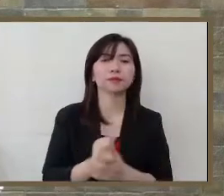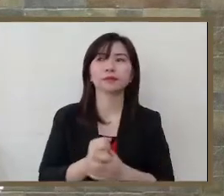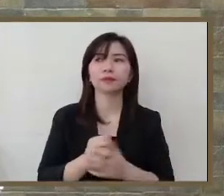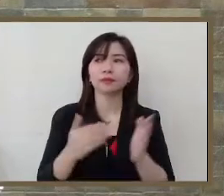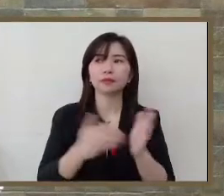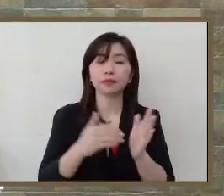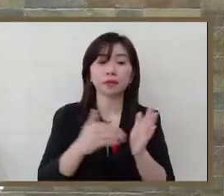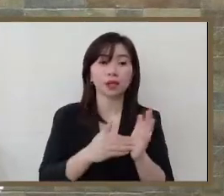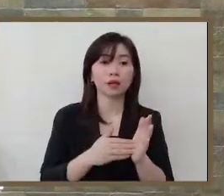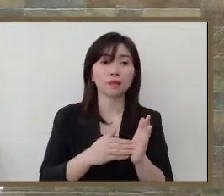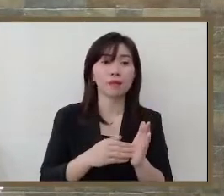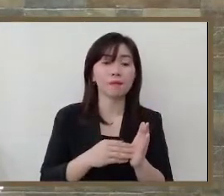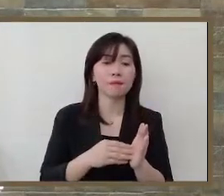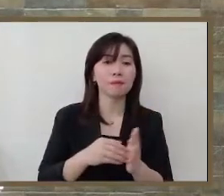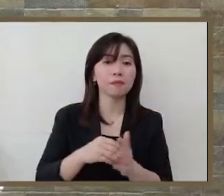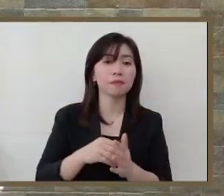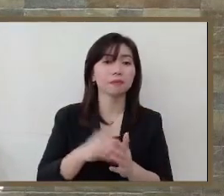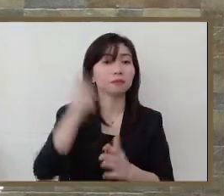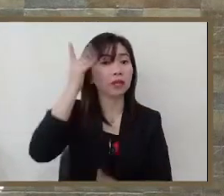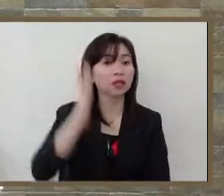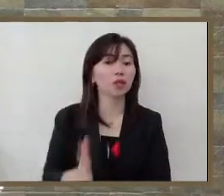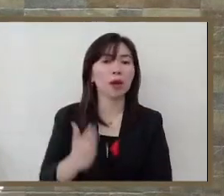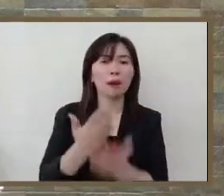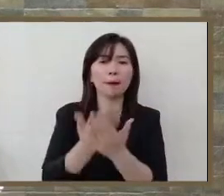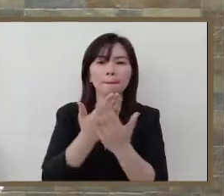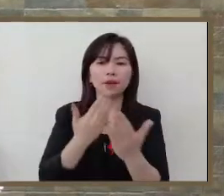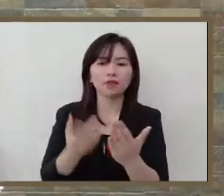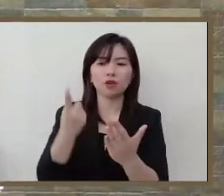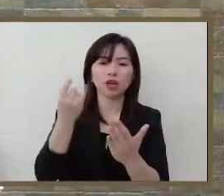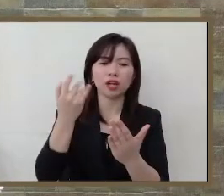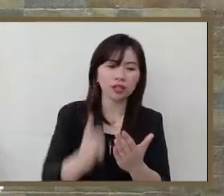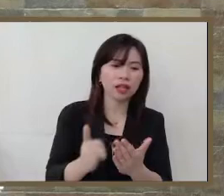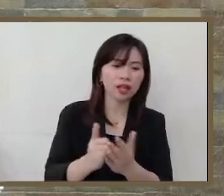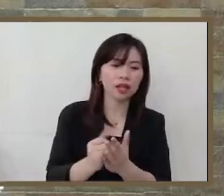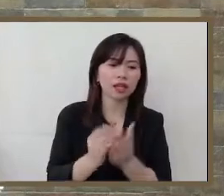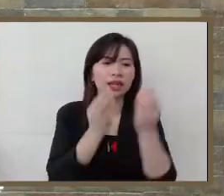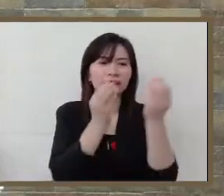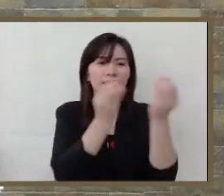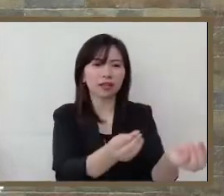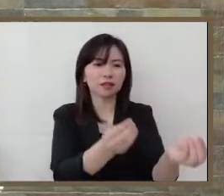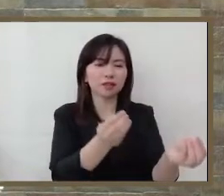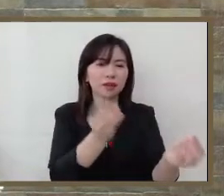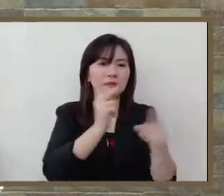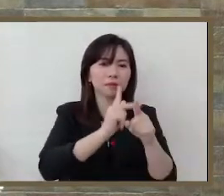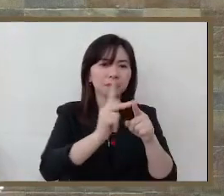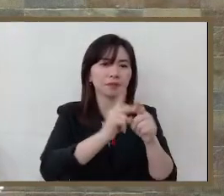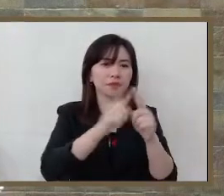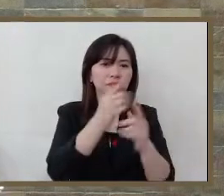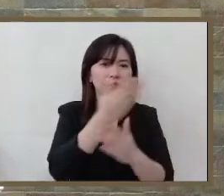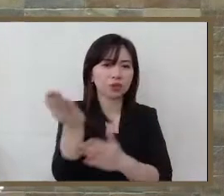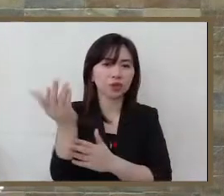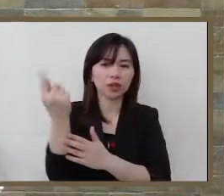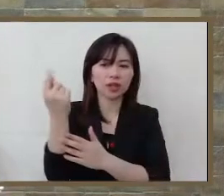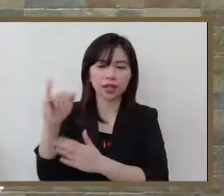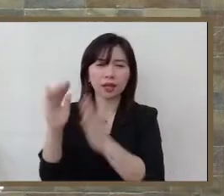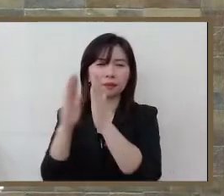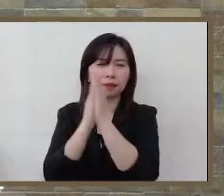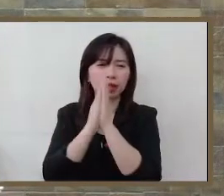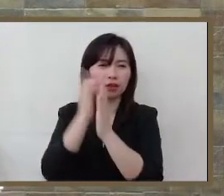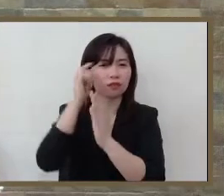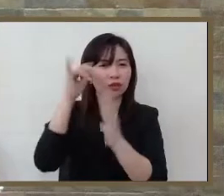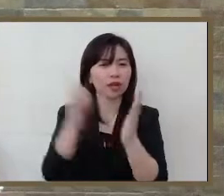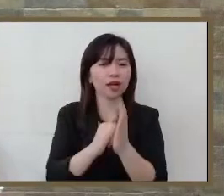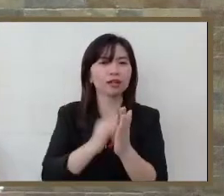yan magbitaw ng prinsipyo sa inyo, pinapanalangin nila yan. And after they say amen on their